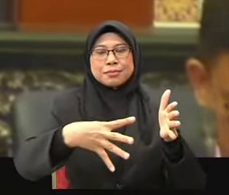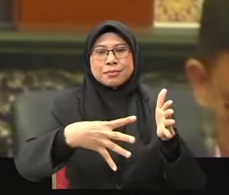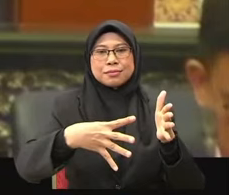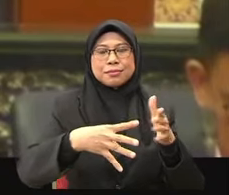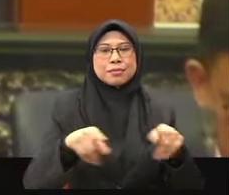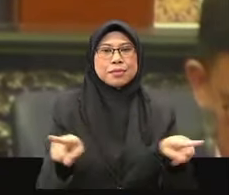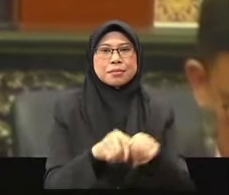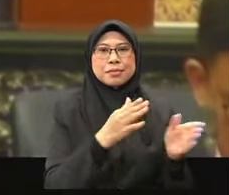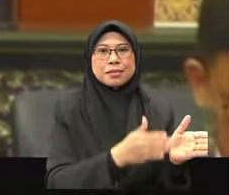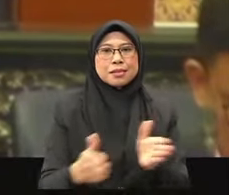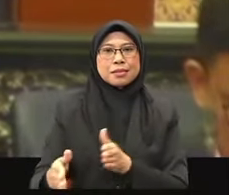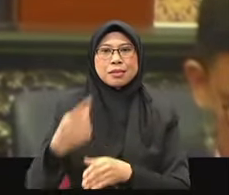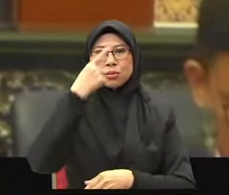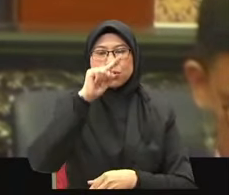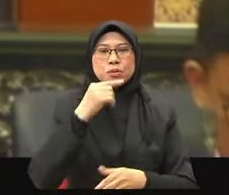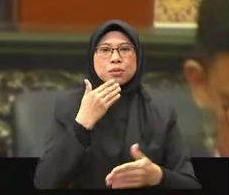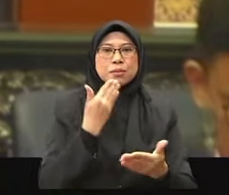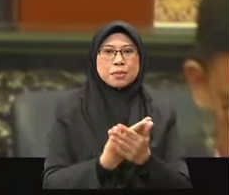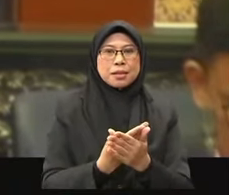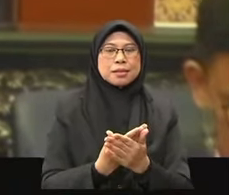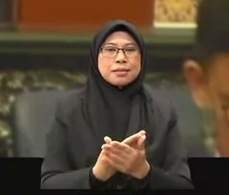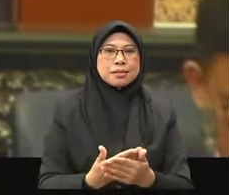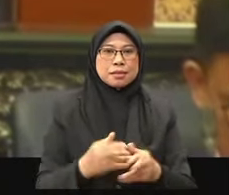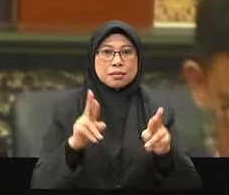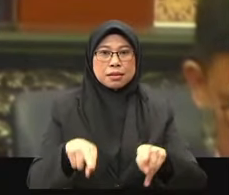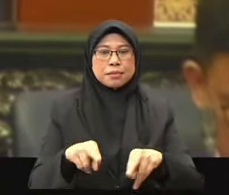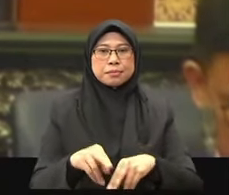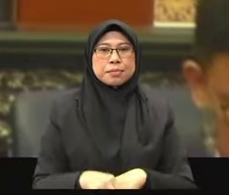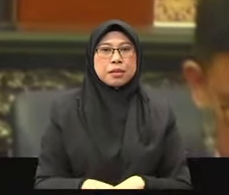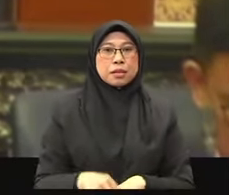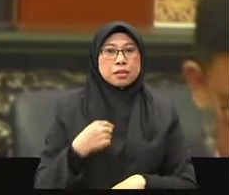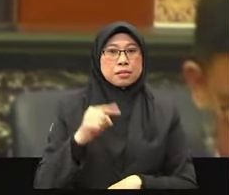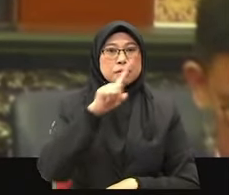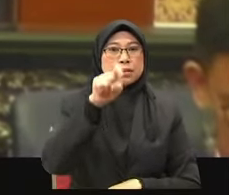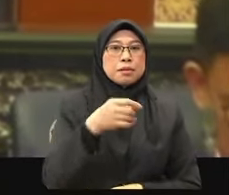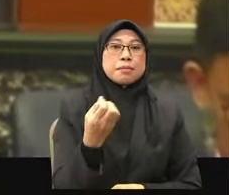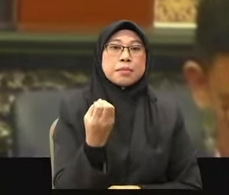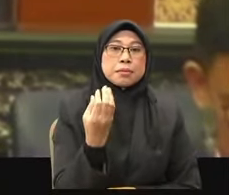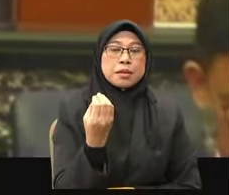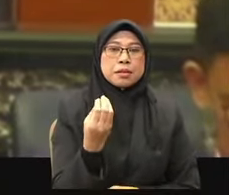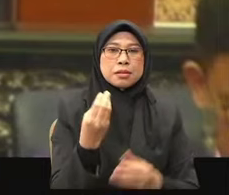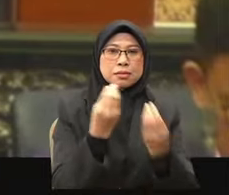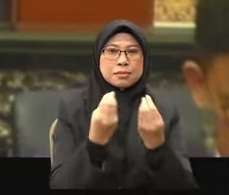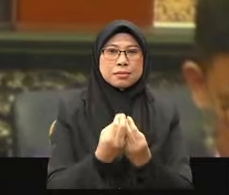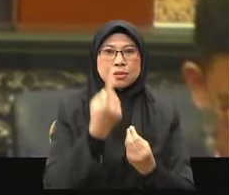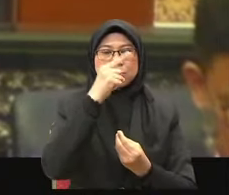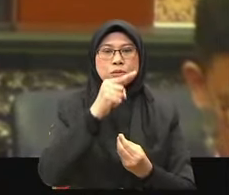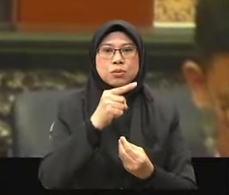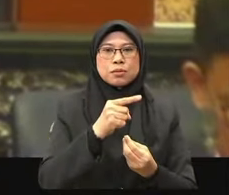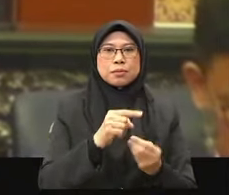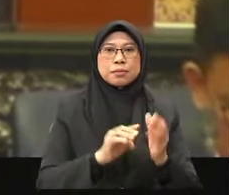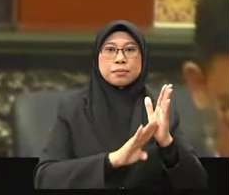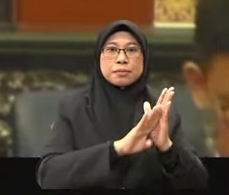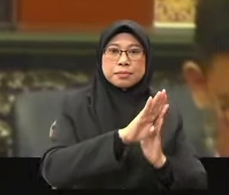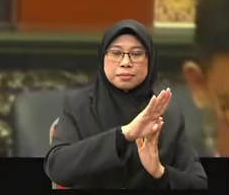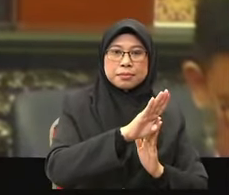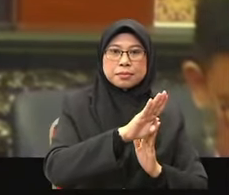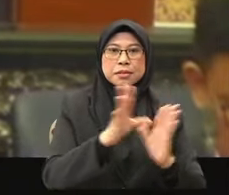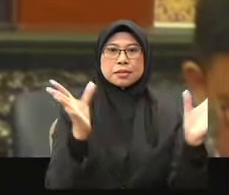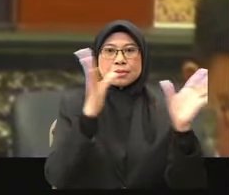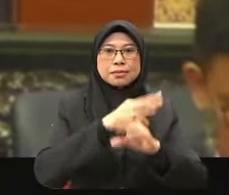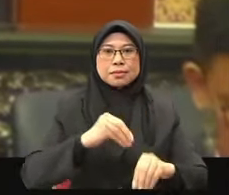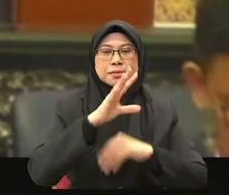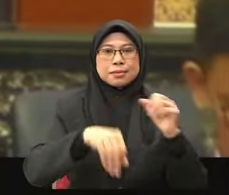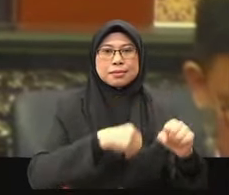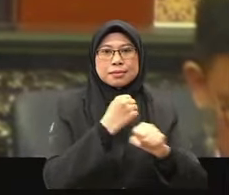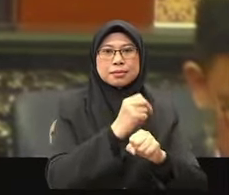yang dirancang demi kebaikan rakyat. Di sini Mas Gading perlukan jawapan, berapakah jumlah sebenar bagi perbelanjaan pembangunan bagi negeri Sarawak